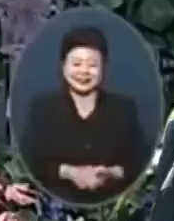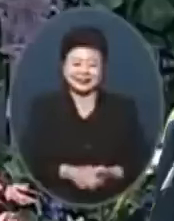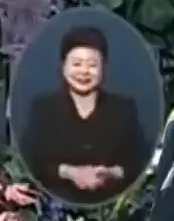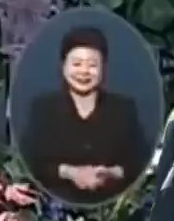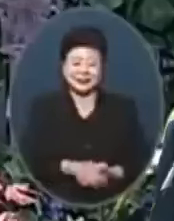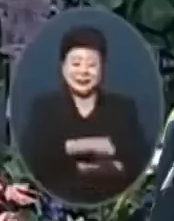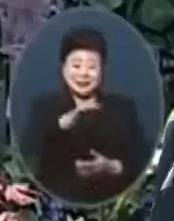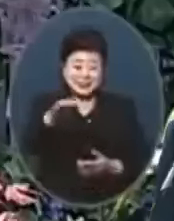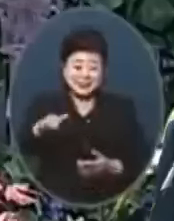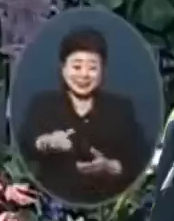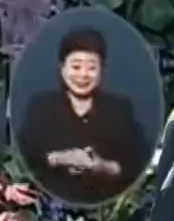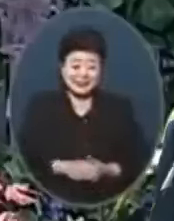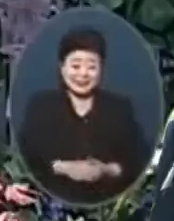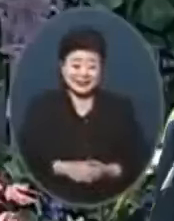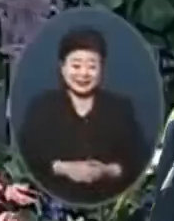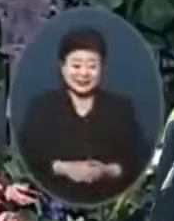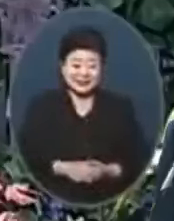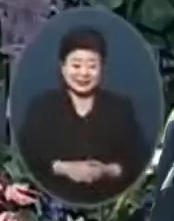우리는